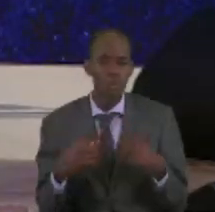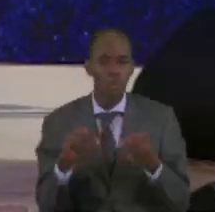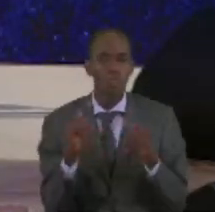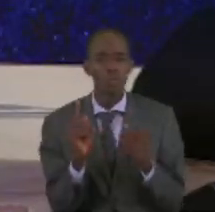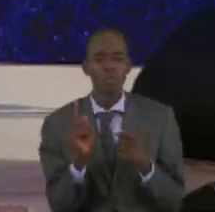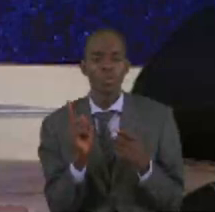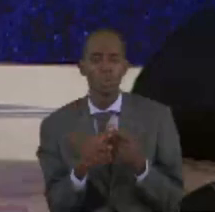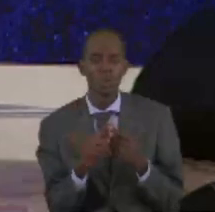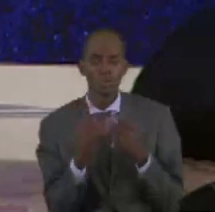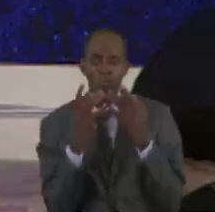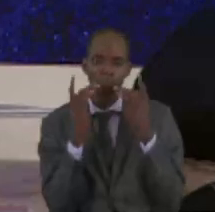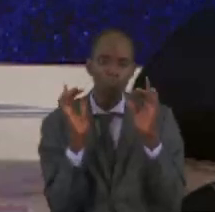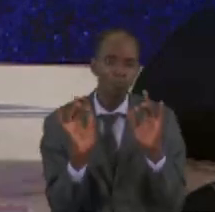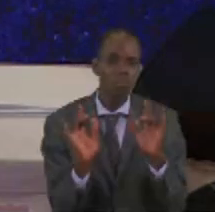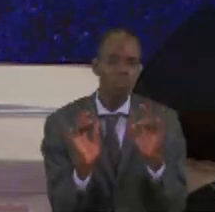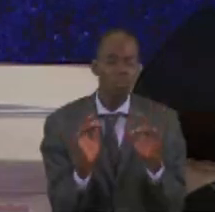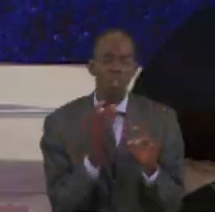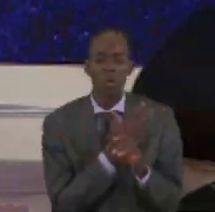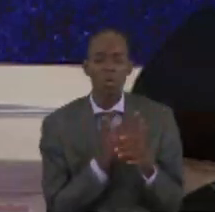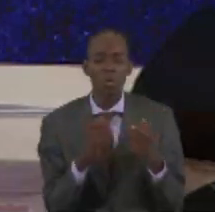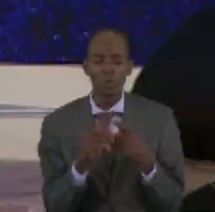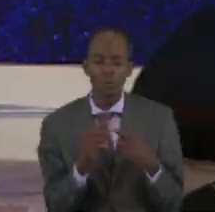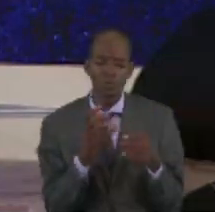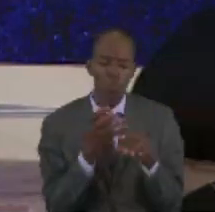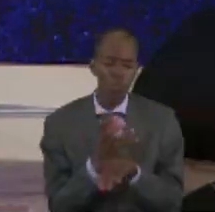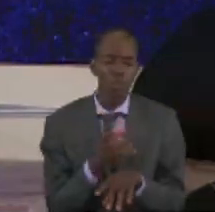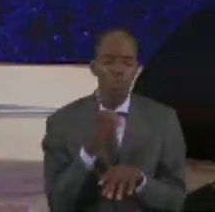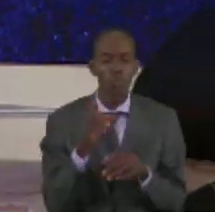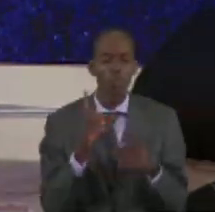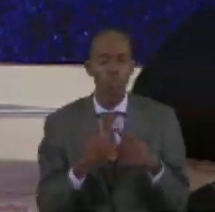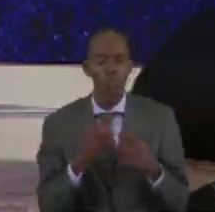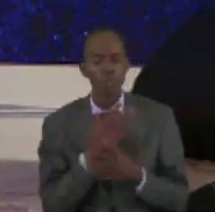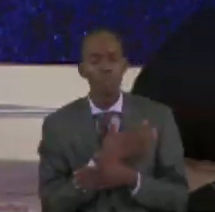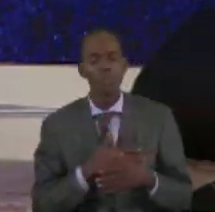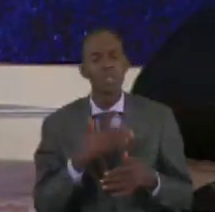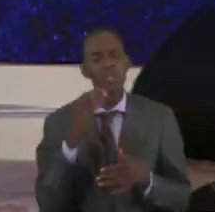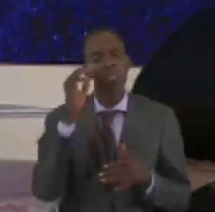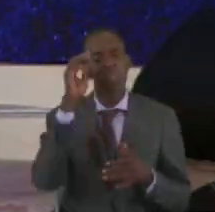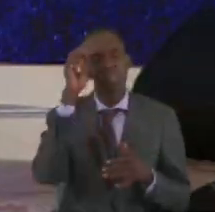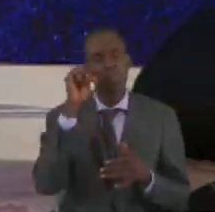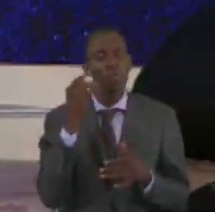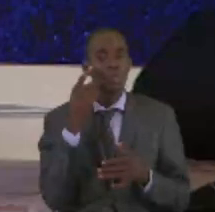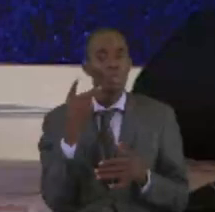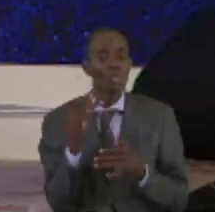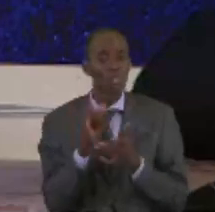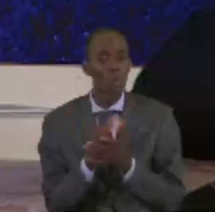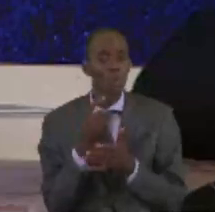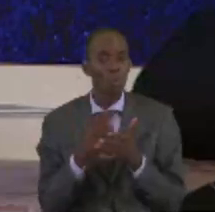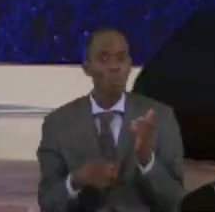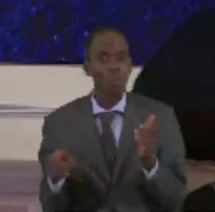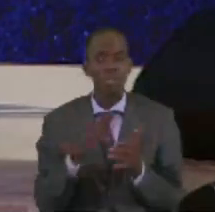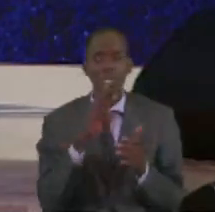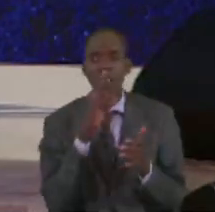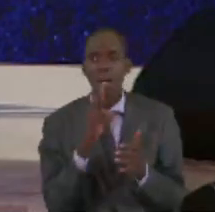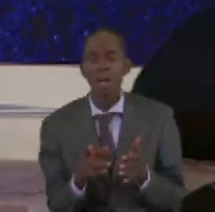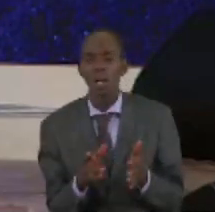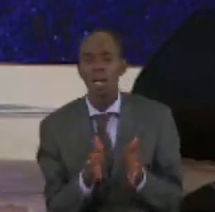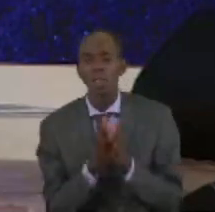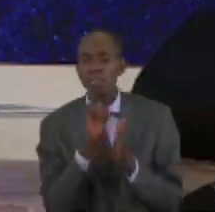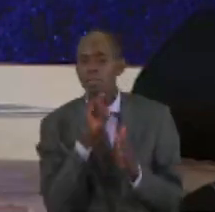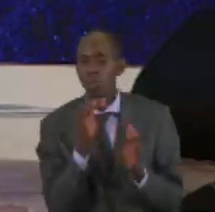de vous énerver, de vous pressurer, afin de leur plaire. Vous voyez que ce qu'ils